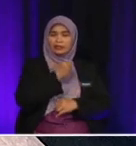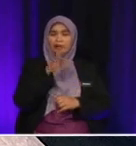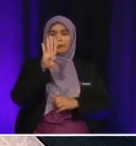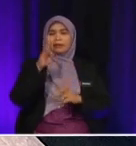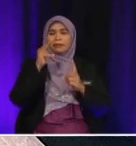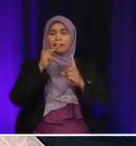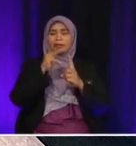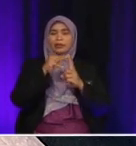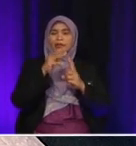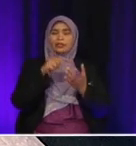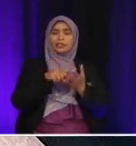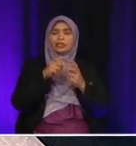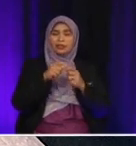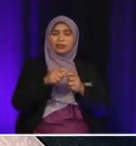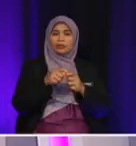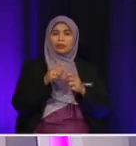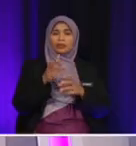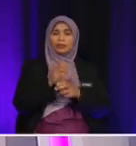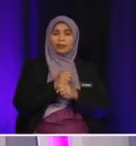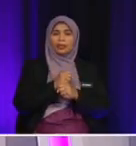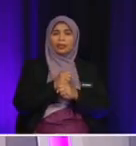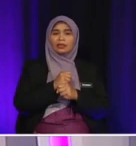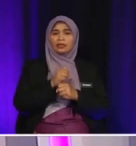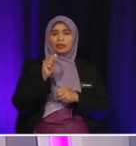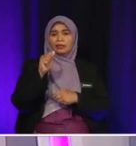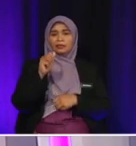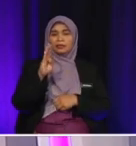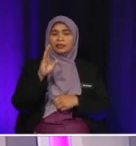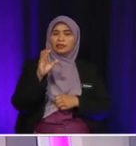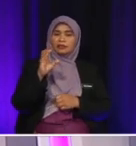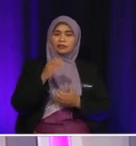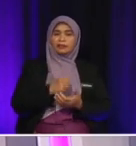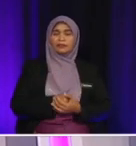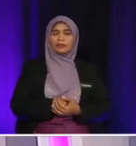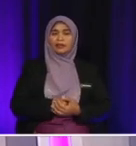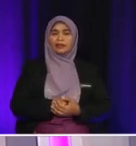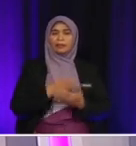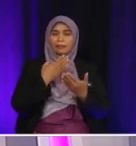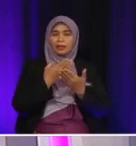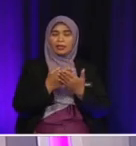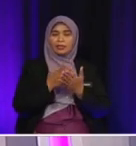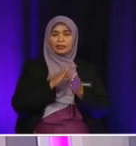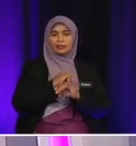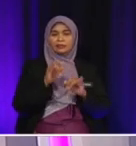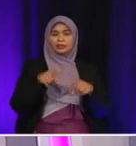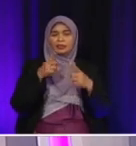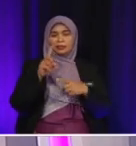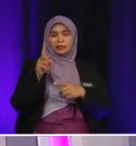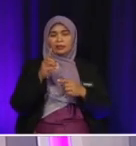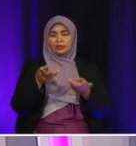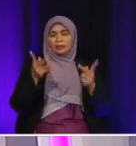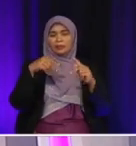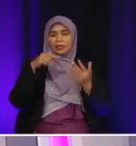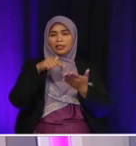sebab ini yang menentukan sama ada kita dapat markah a ke b ke c kan Ustazah kan baik para penonton murid-murid jangan ke mana-mana kembali selepas